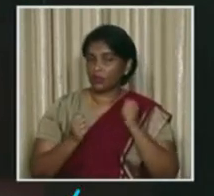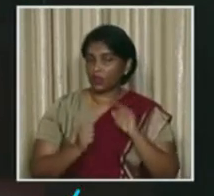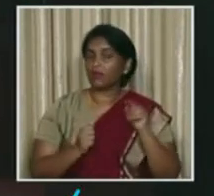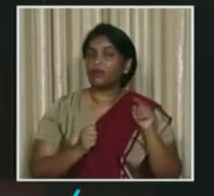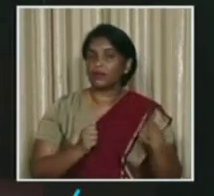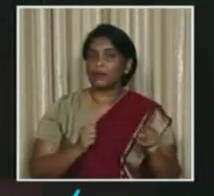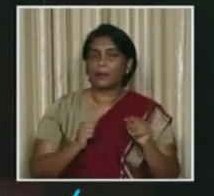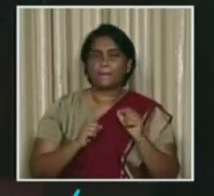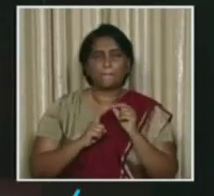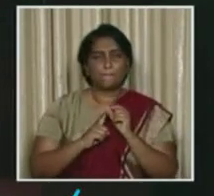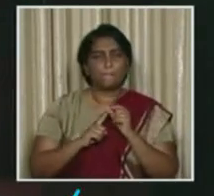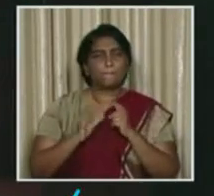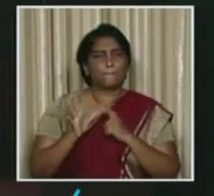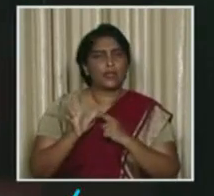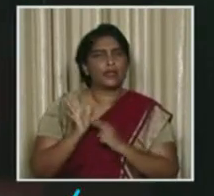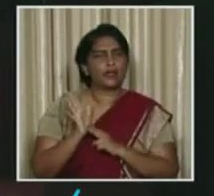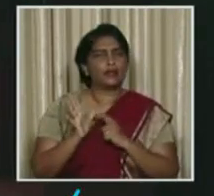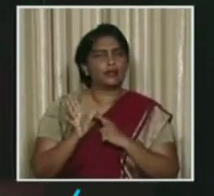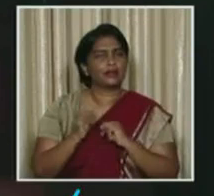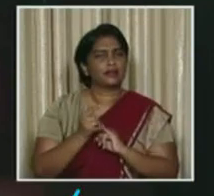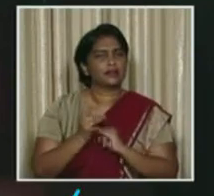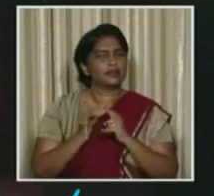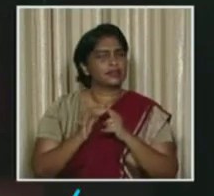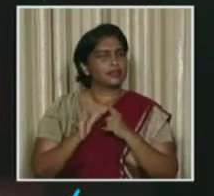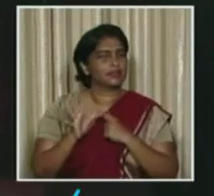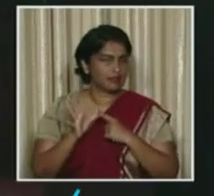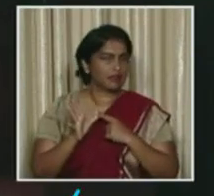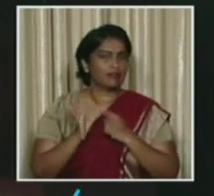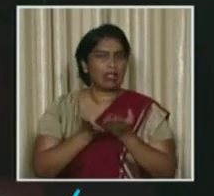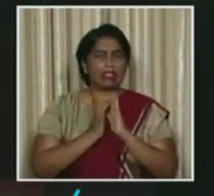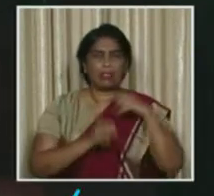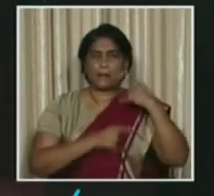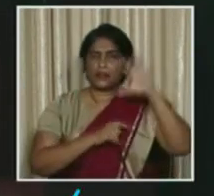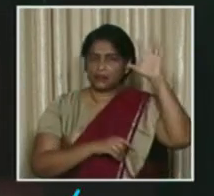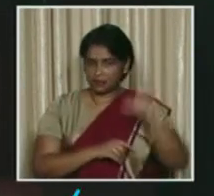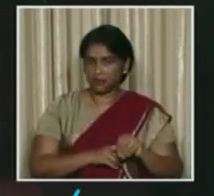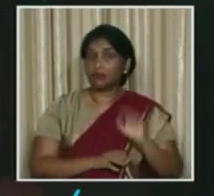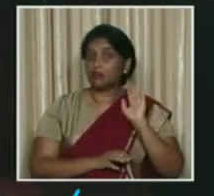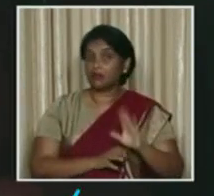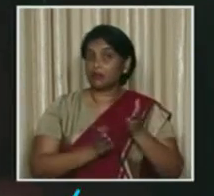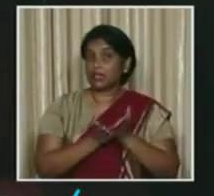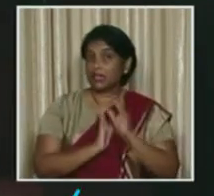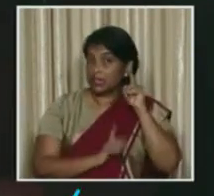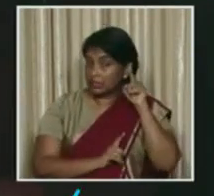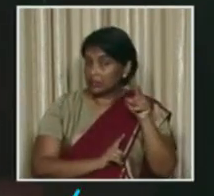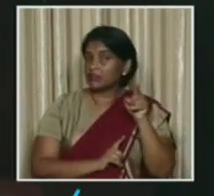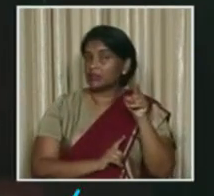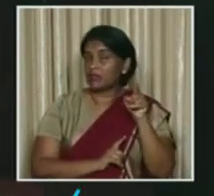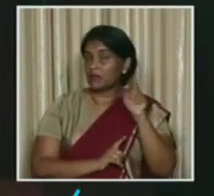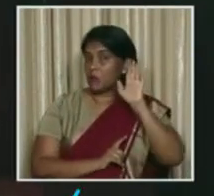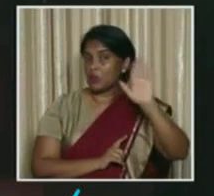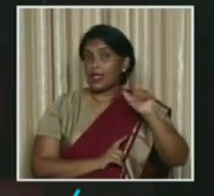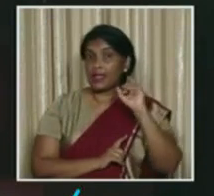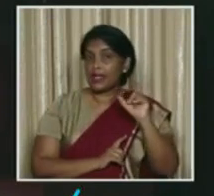මේ පැනසියා විකිරණ යන්ත්‍ර කියලා යන්ත්‍ර වර්ගයක් ඉන්දියාවෙන් ගෙන්නන්න. හැබැයි ඉන්දියාවේවත්